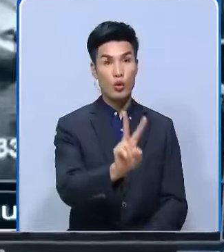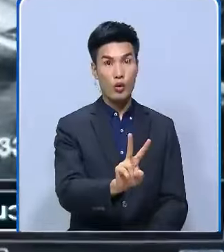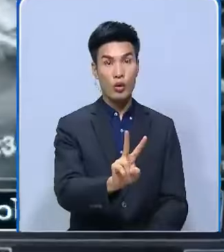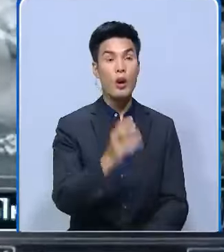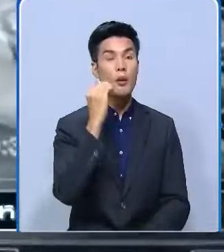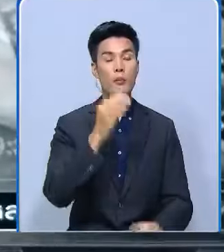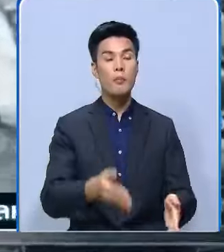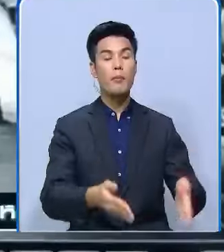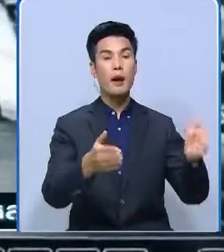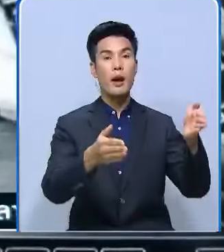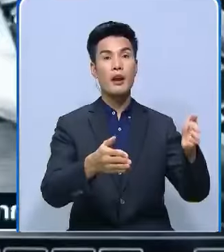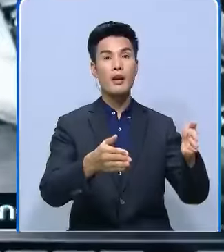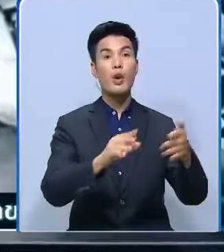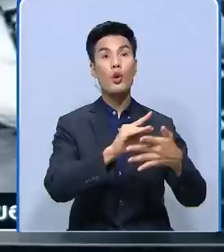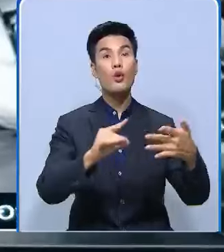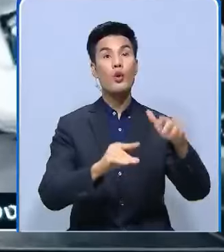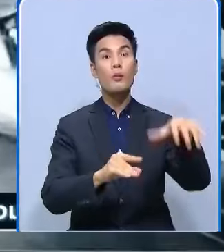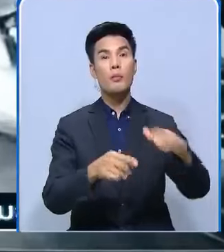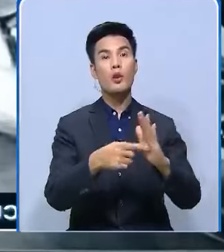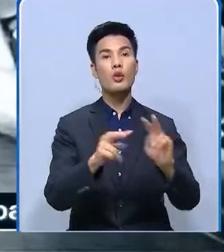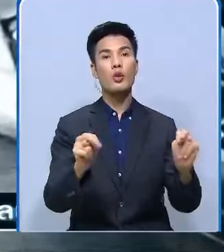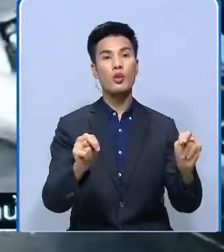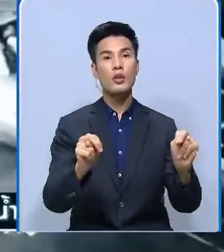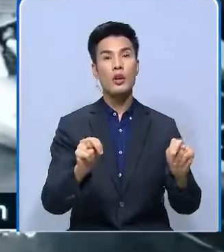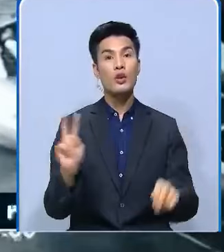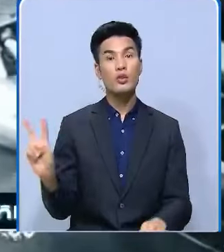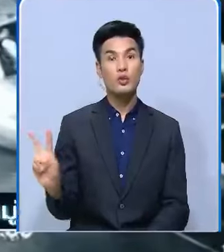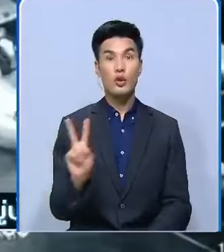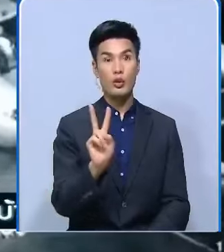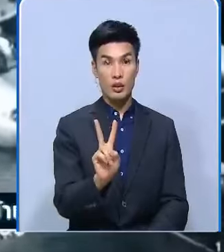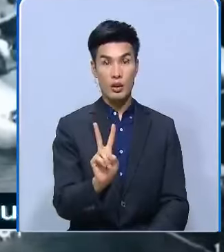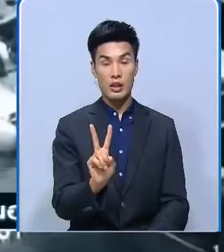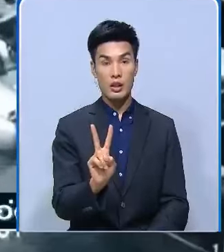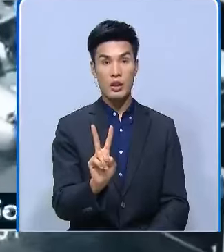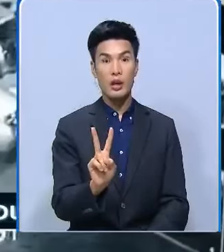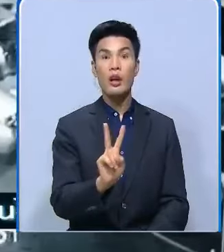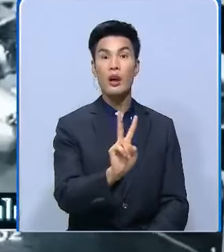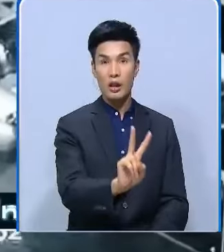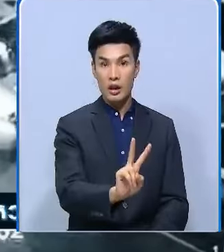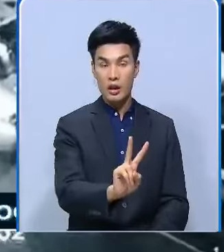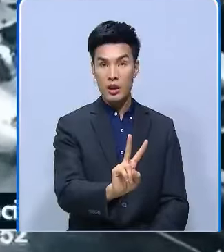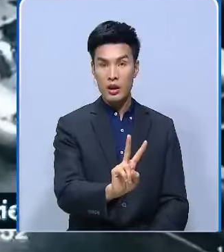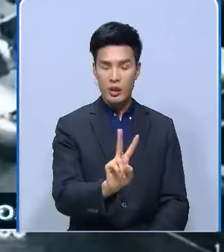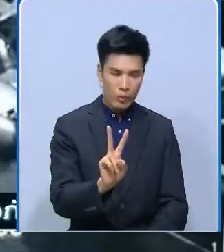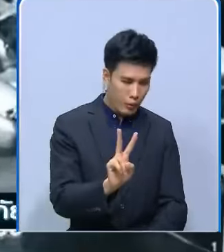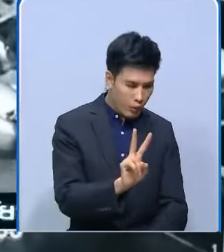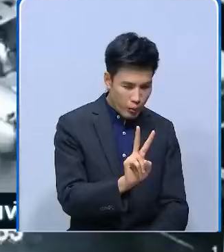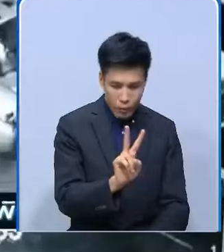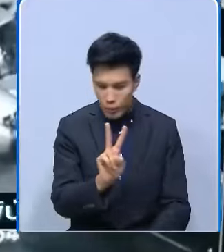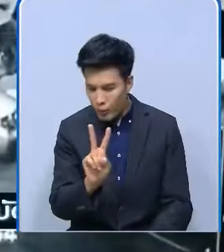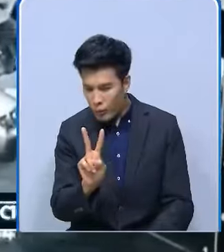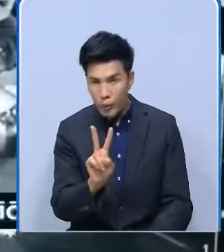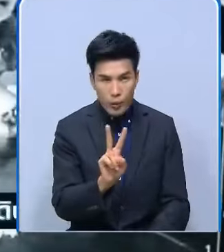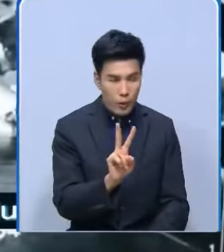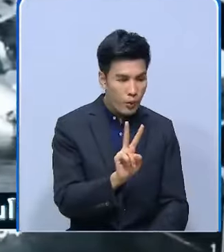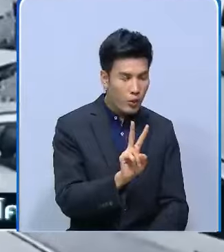อยู่แถวบางใหญ่นนทบุรีเสร็จแล้วสองคนนี้สามีภรรยาเดินสอดใส่สายตาหัน